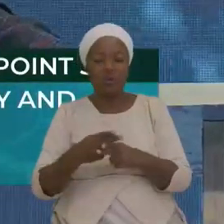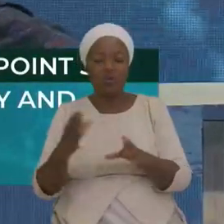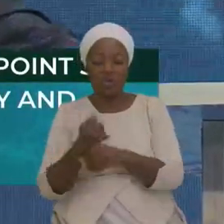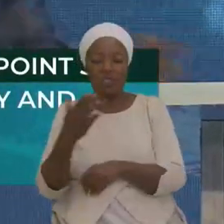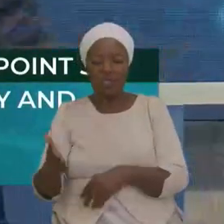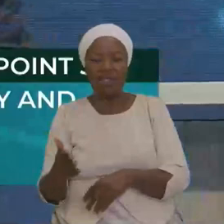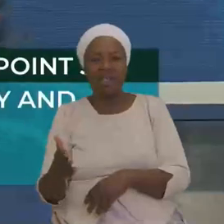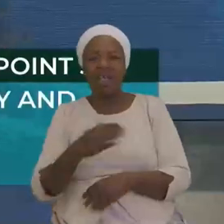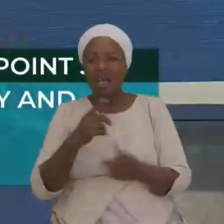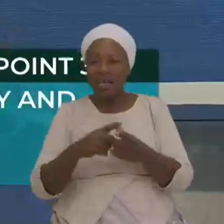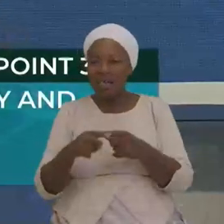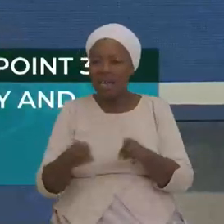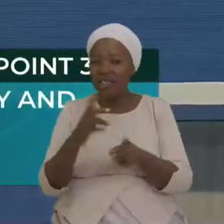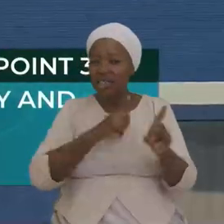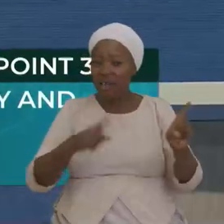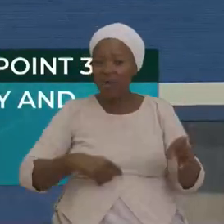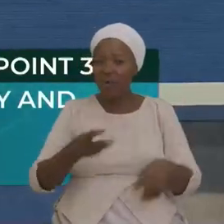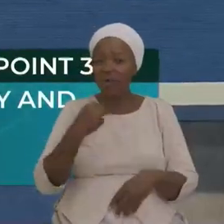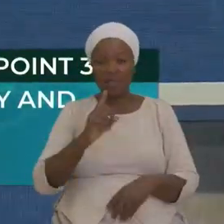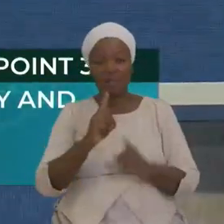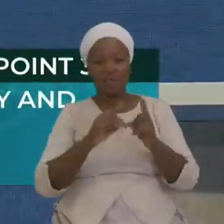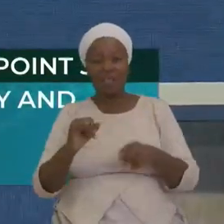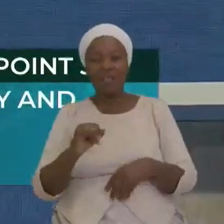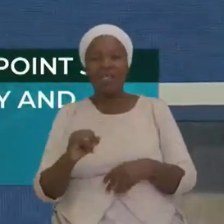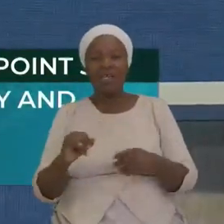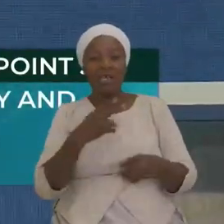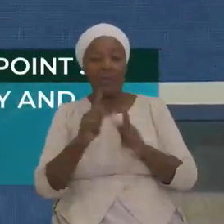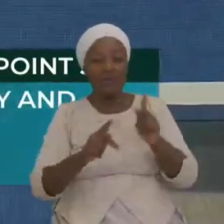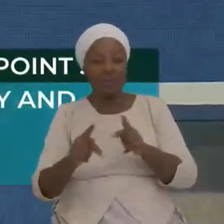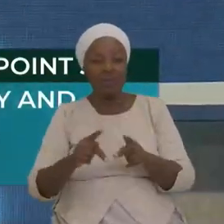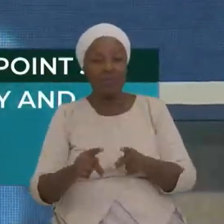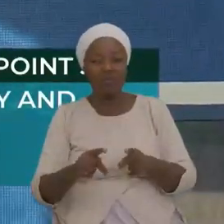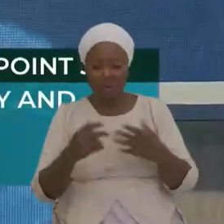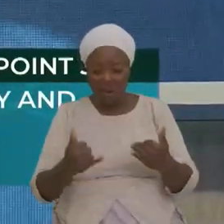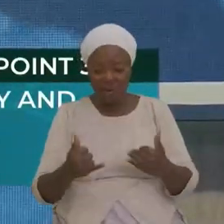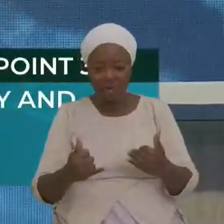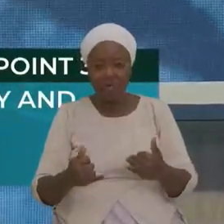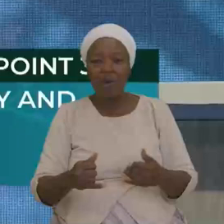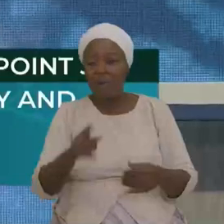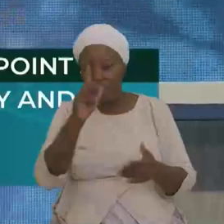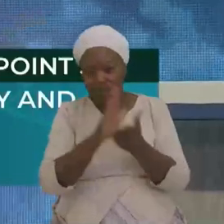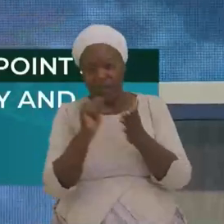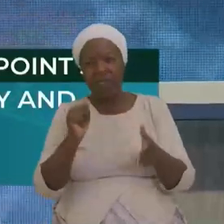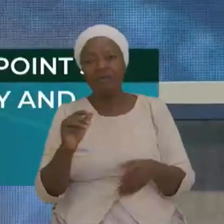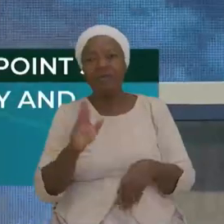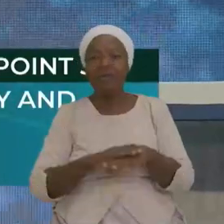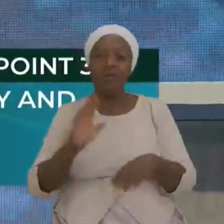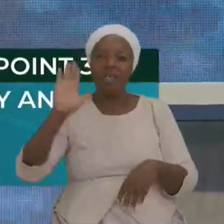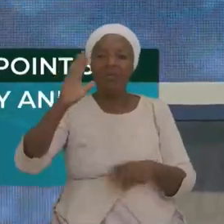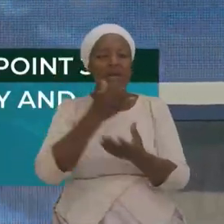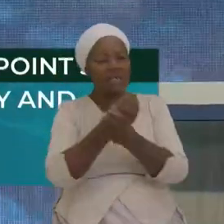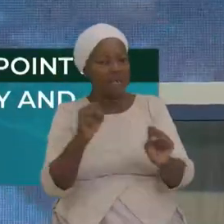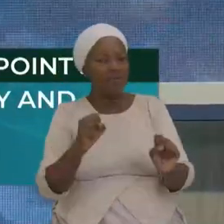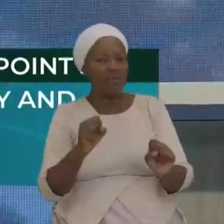bientôt arriver là-bas. Et comme le Seigneur parlait, les gens avaient déjà cru.